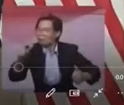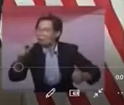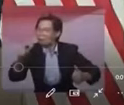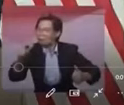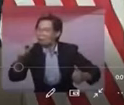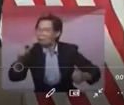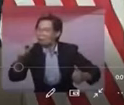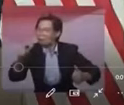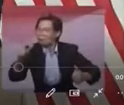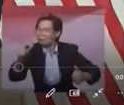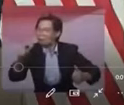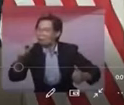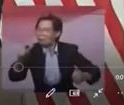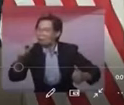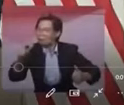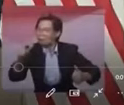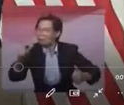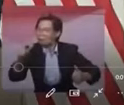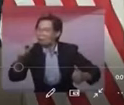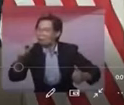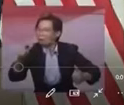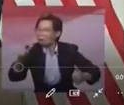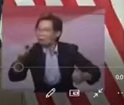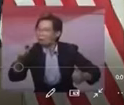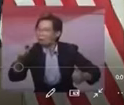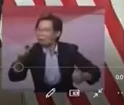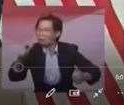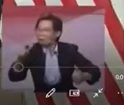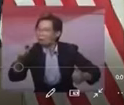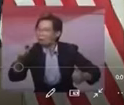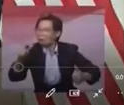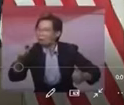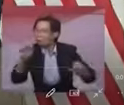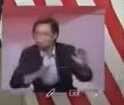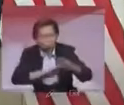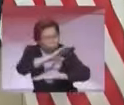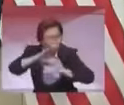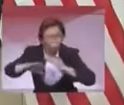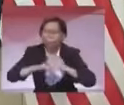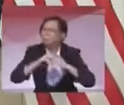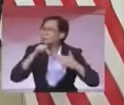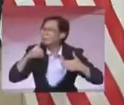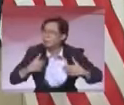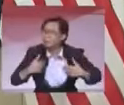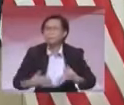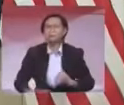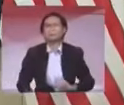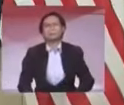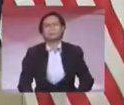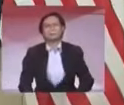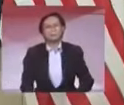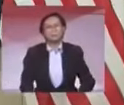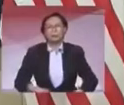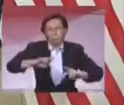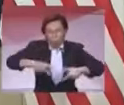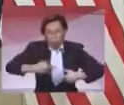that we know do not have any hospital facilities and incomplete health facilities. Mereka yang dijangkiti